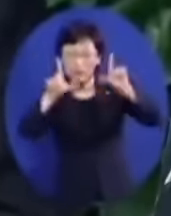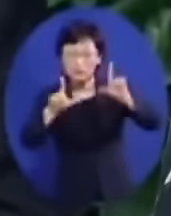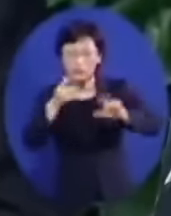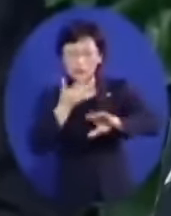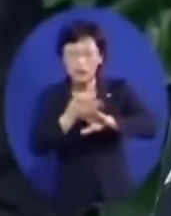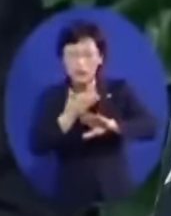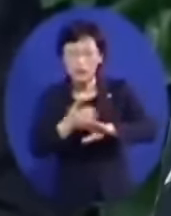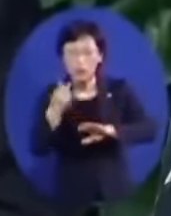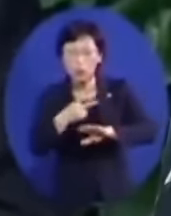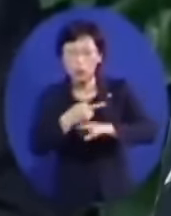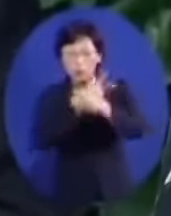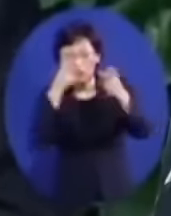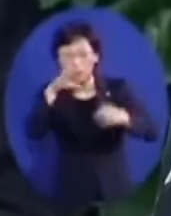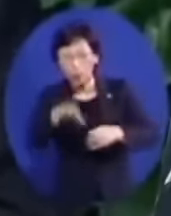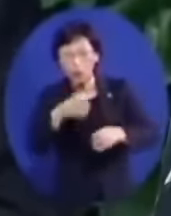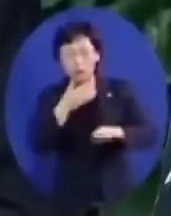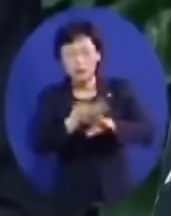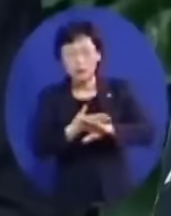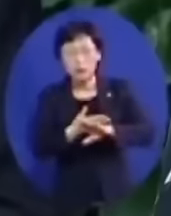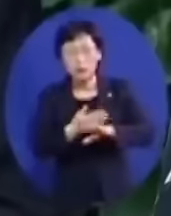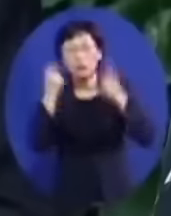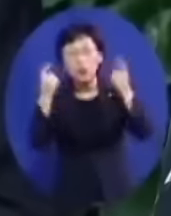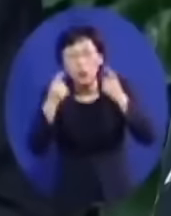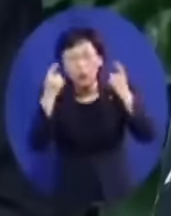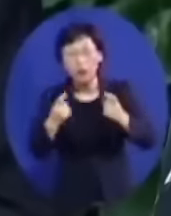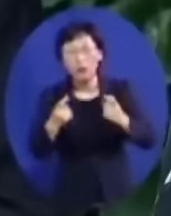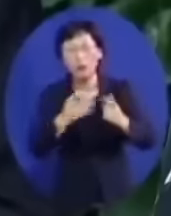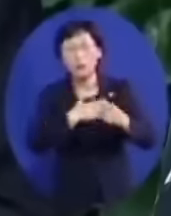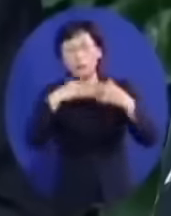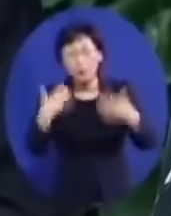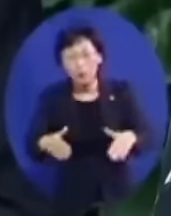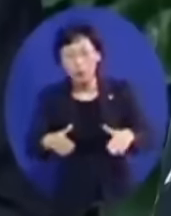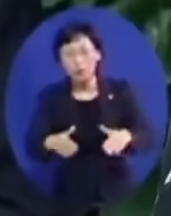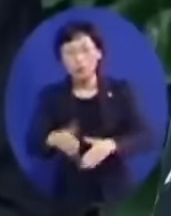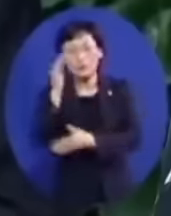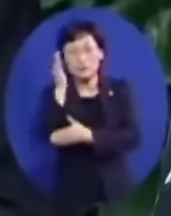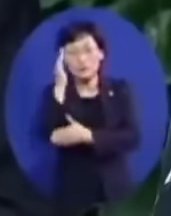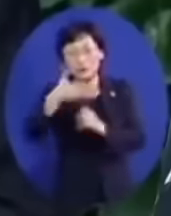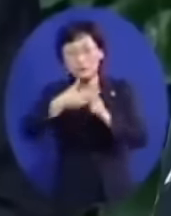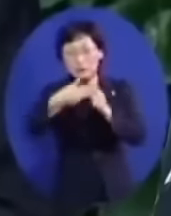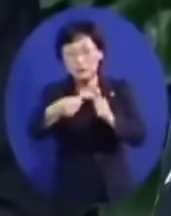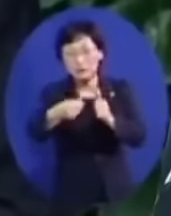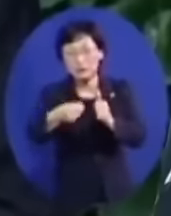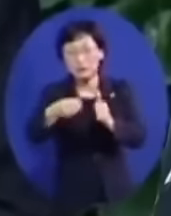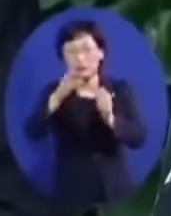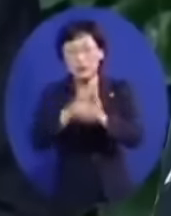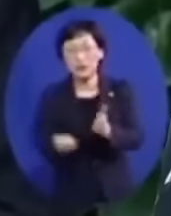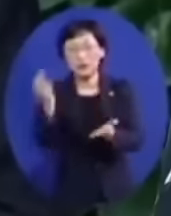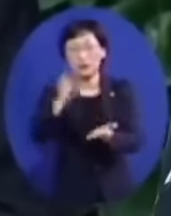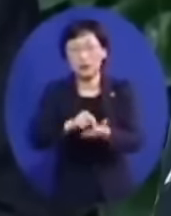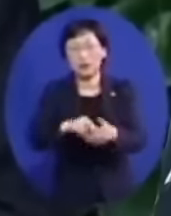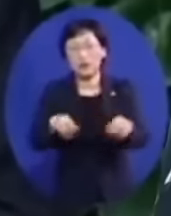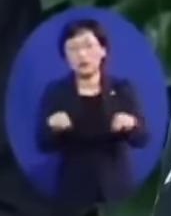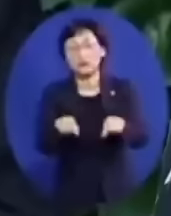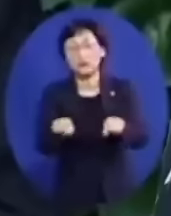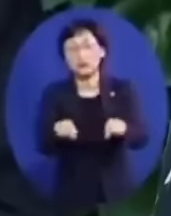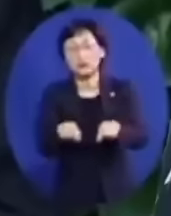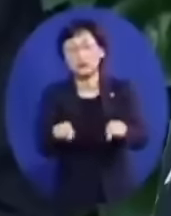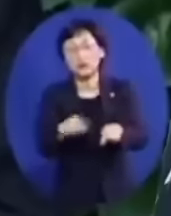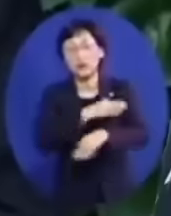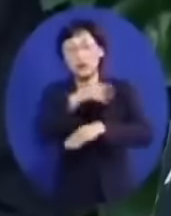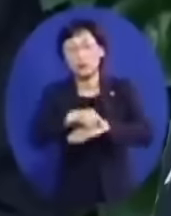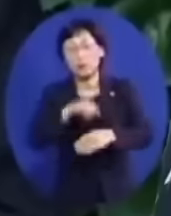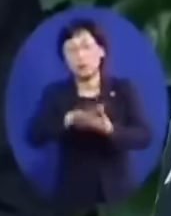바뀌고 여행에 피곤해져서 집회장에 나갔을 때 강단에 서서 다리가 부들부들 떨리고 몸에 열이